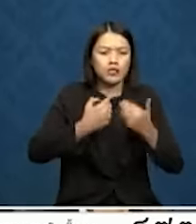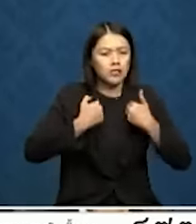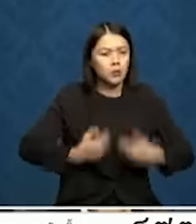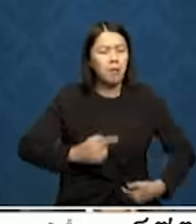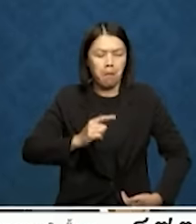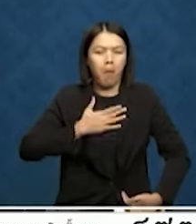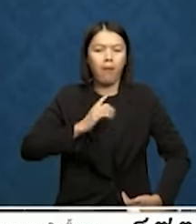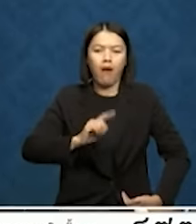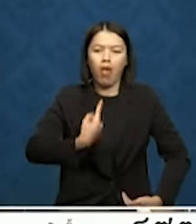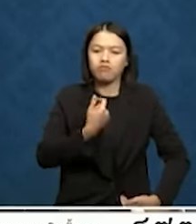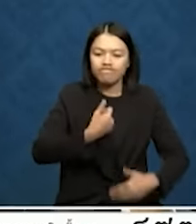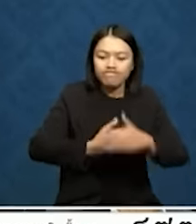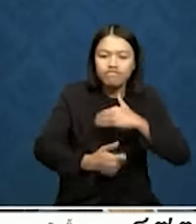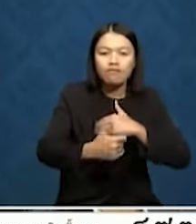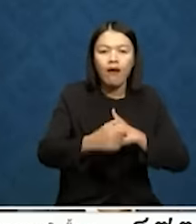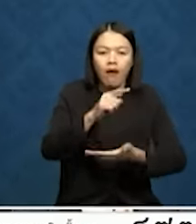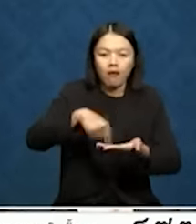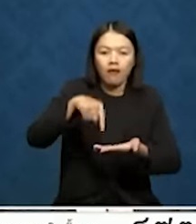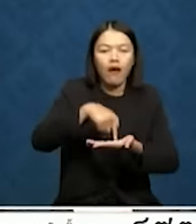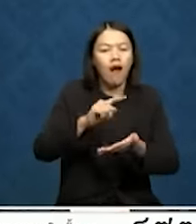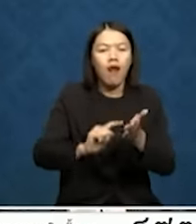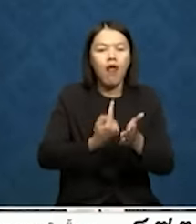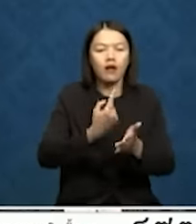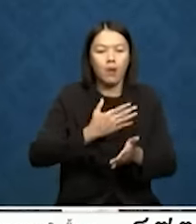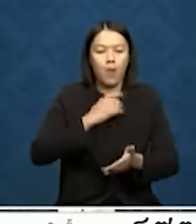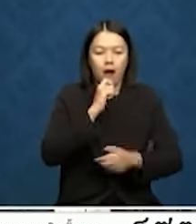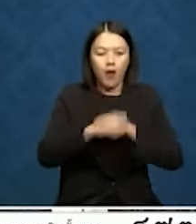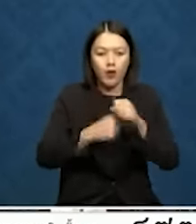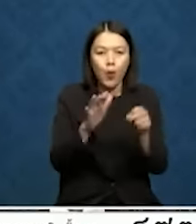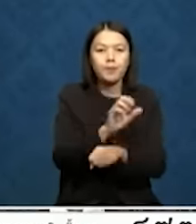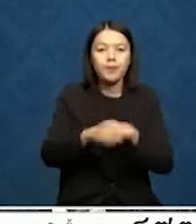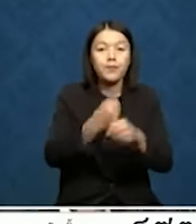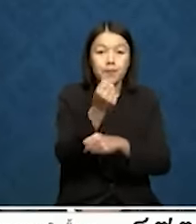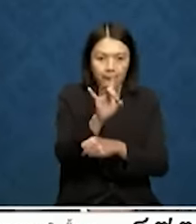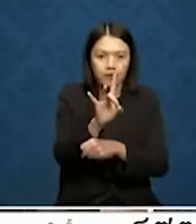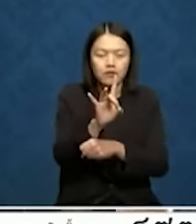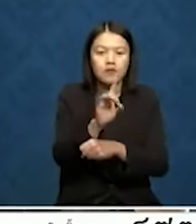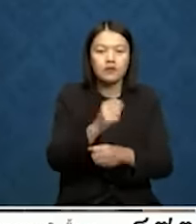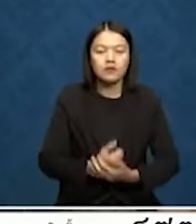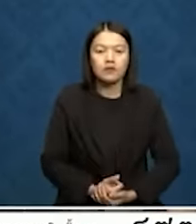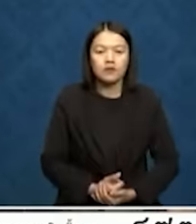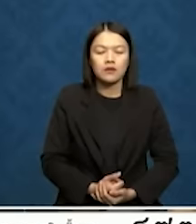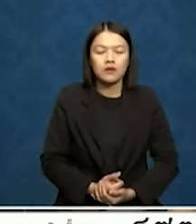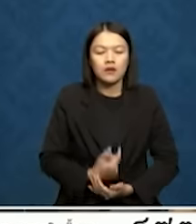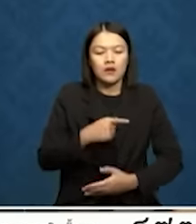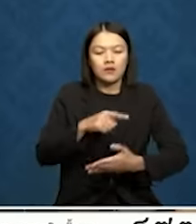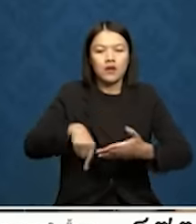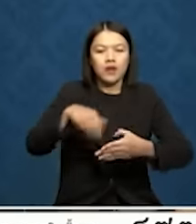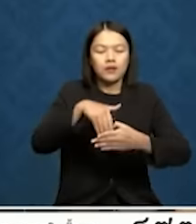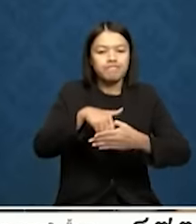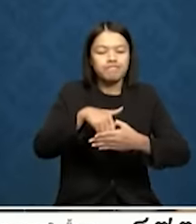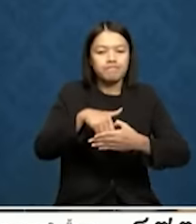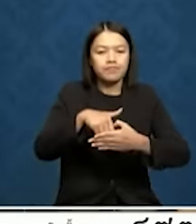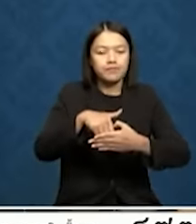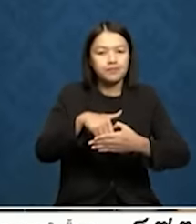ผมที่ได้เข้าคูหาเนื่องจากเป็นการเลือกตั้งครั้งแรกที่ผมมีอายุครบ18ปีบริบูรณ์แต่ผลการเลือกตั้งในวันนั้น